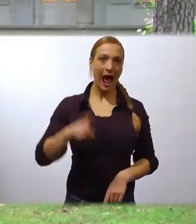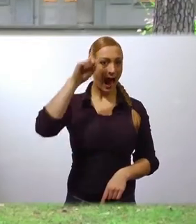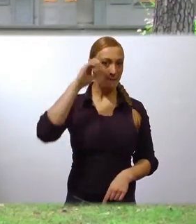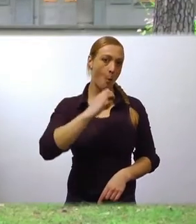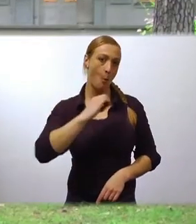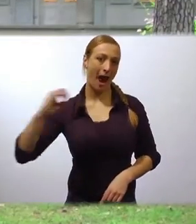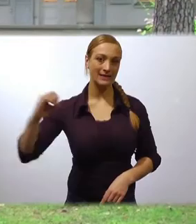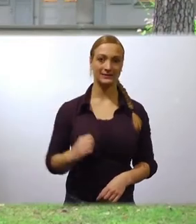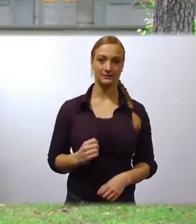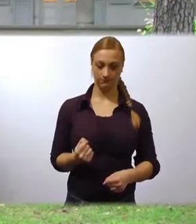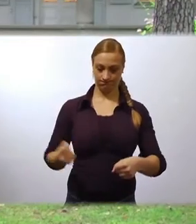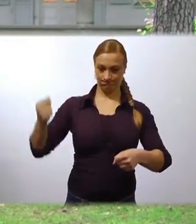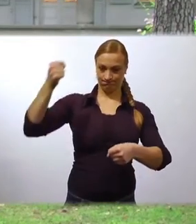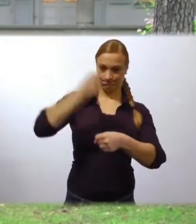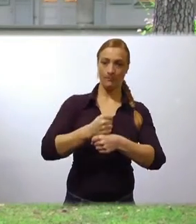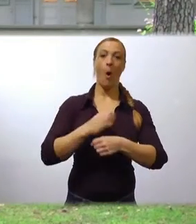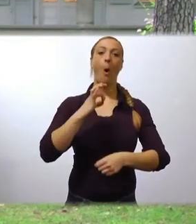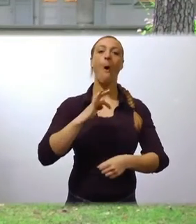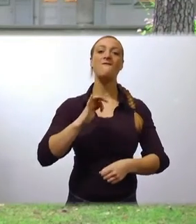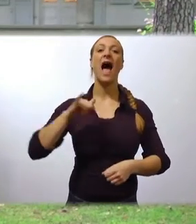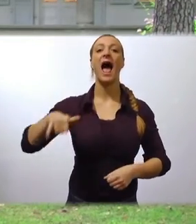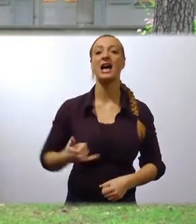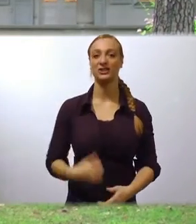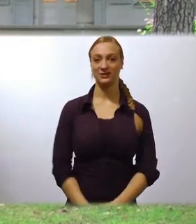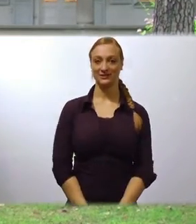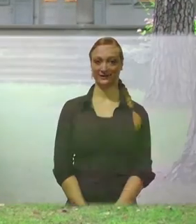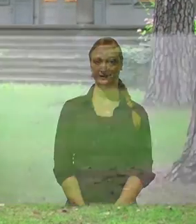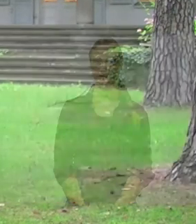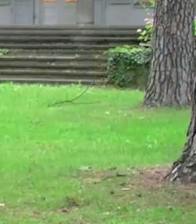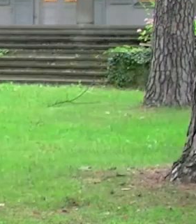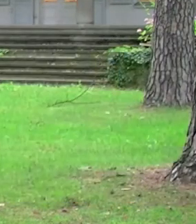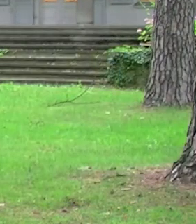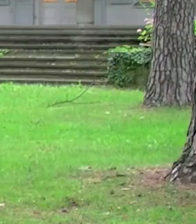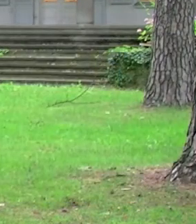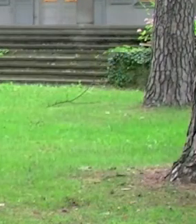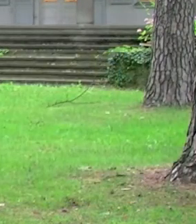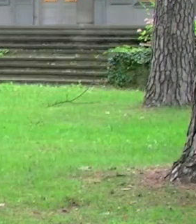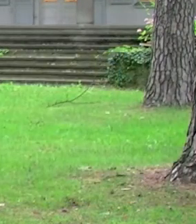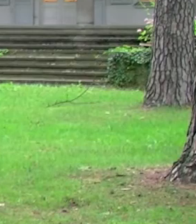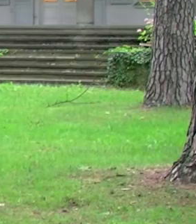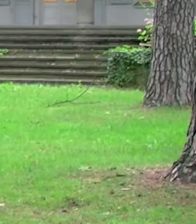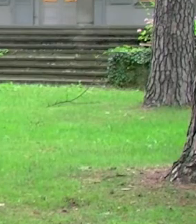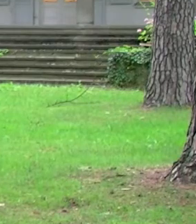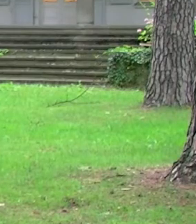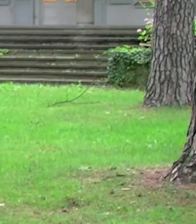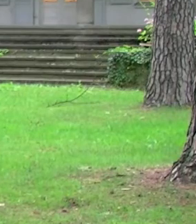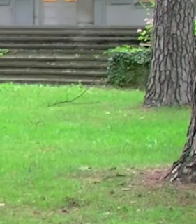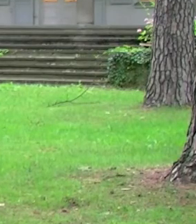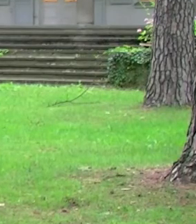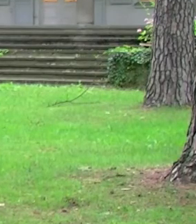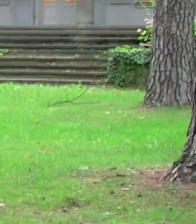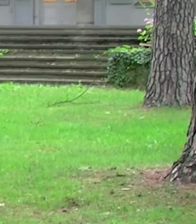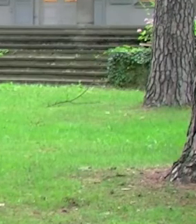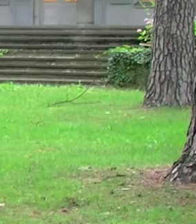fédérale. Il y a eu quelques échanges qui étaient en fait assez peu réciproques. C'était surtout des jeunes Français qui